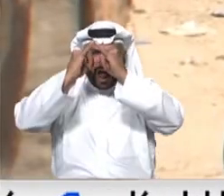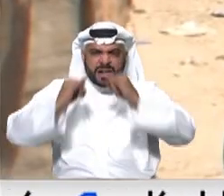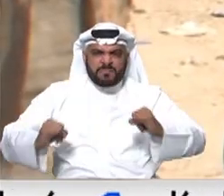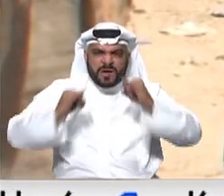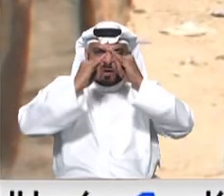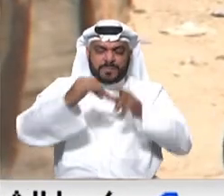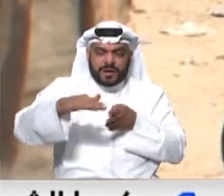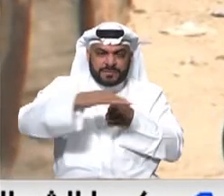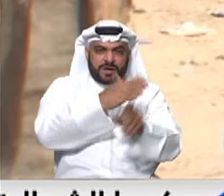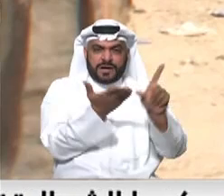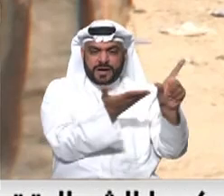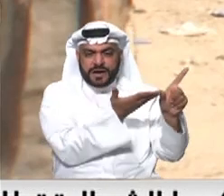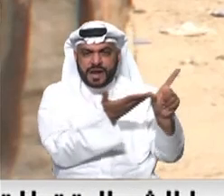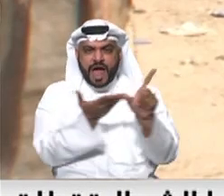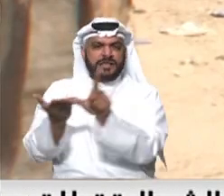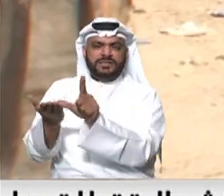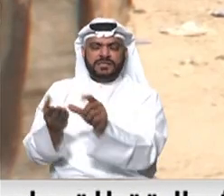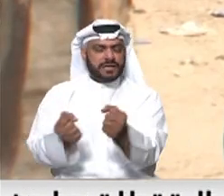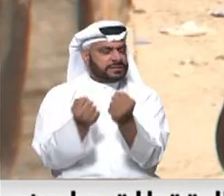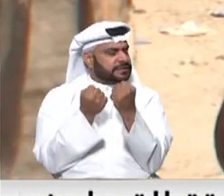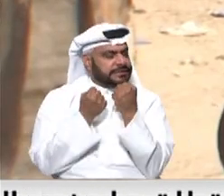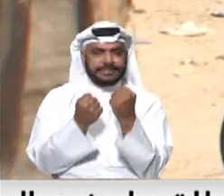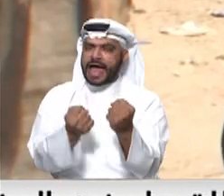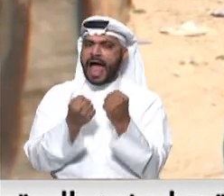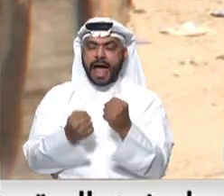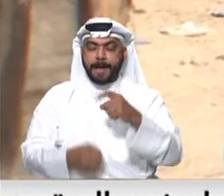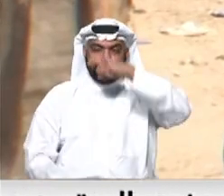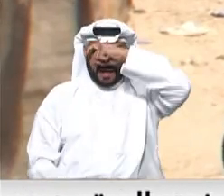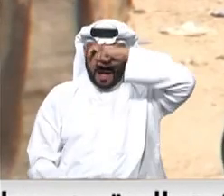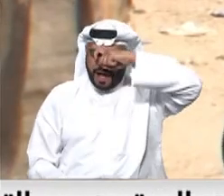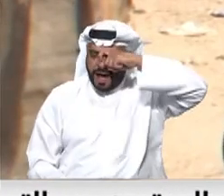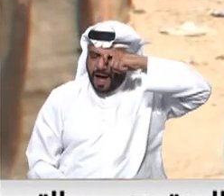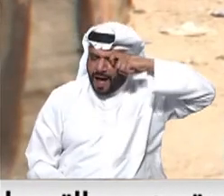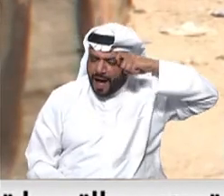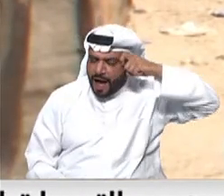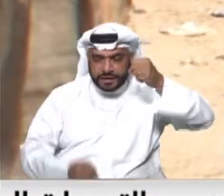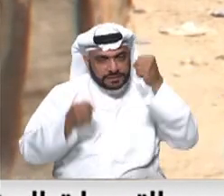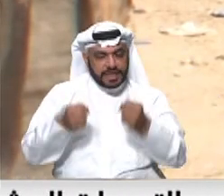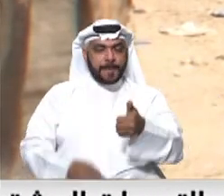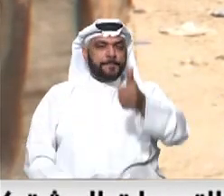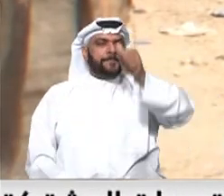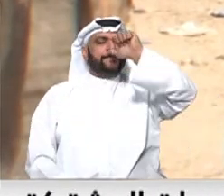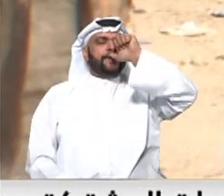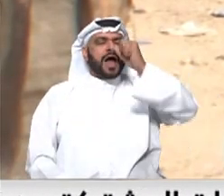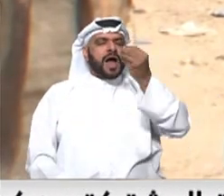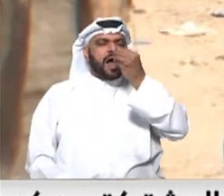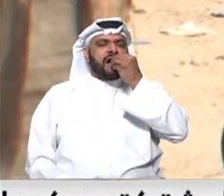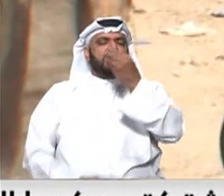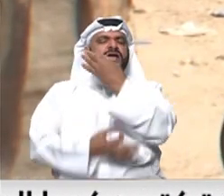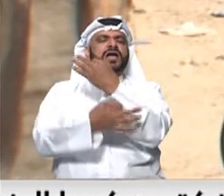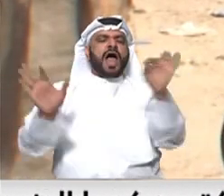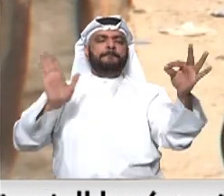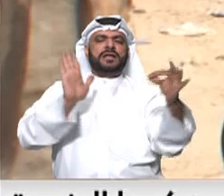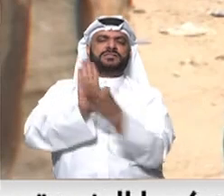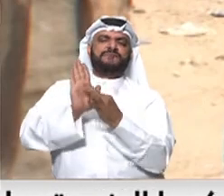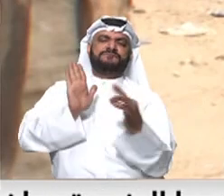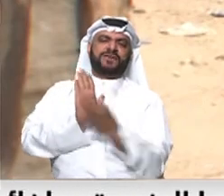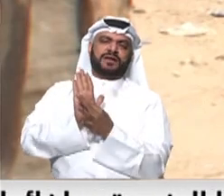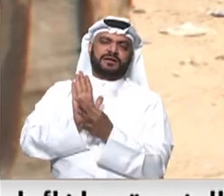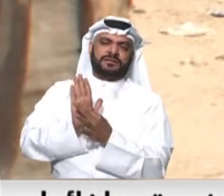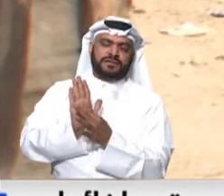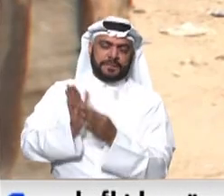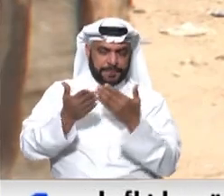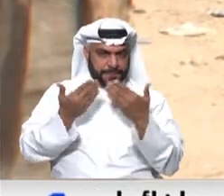النازحين الفلسطينيين الذين يعيشون في ظروف صعبة ومخيمات تفتقر لأدنى مقومات الحياة